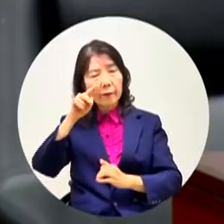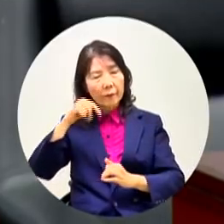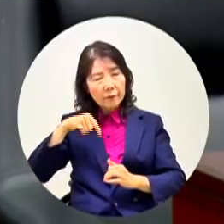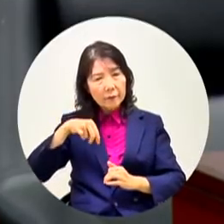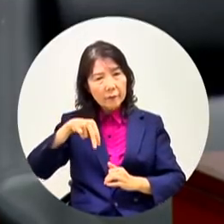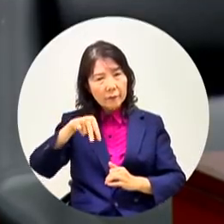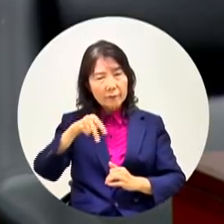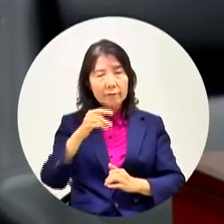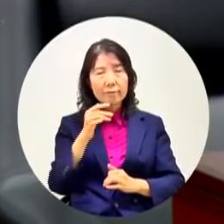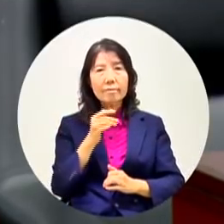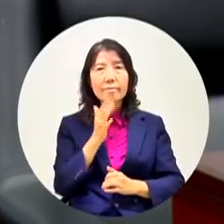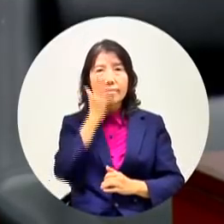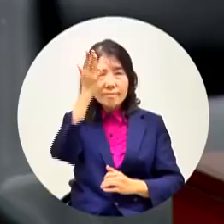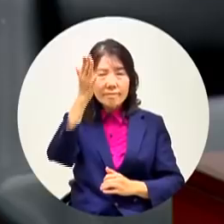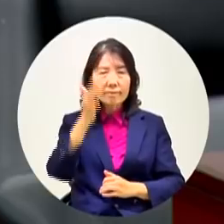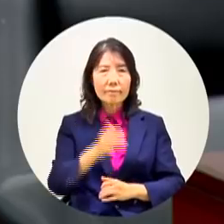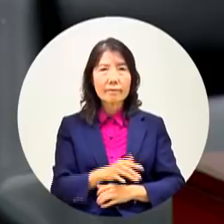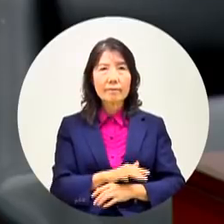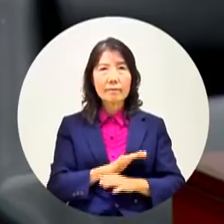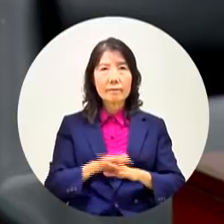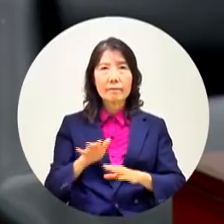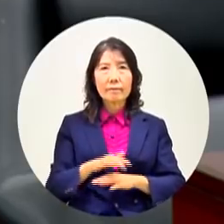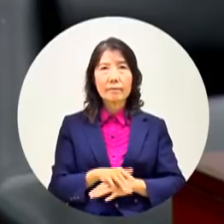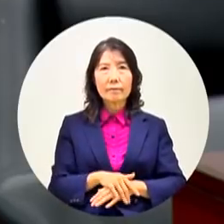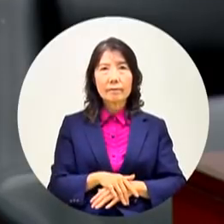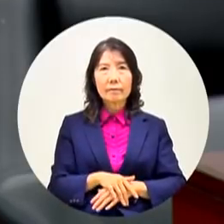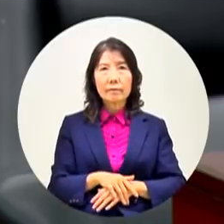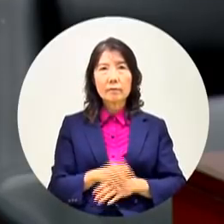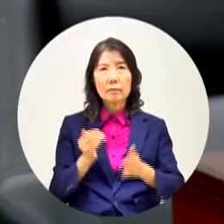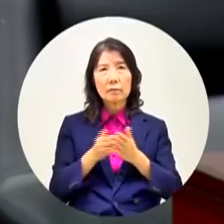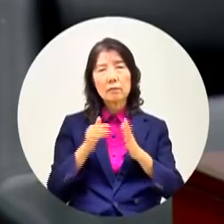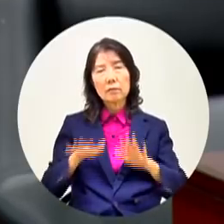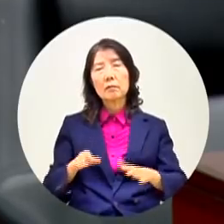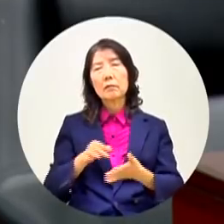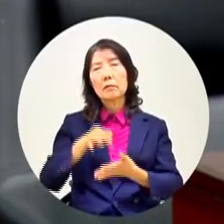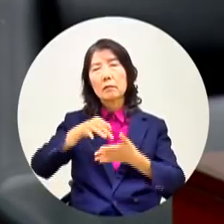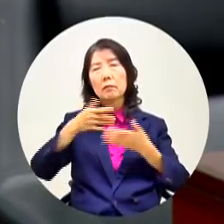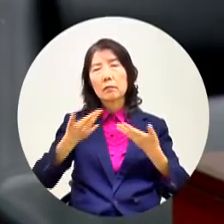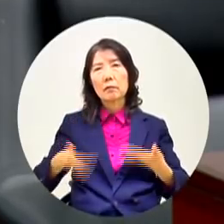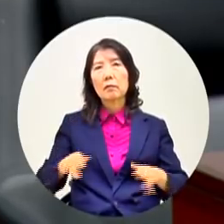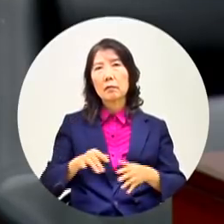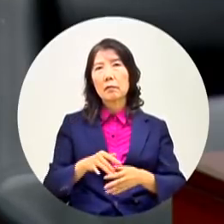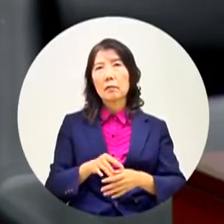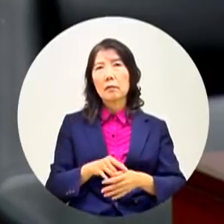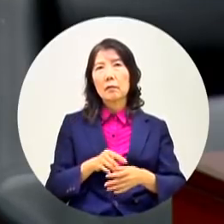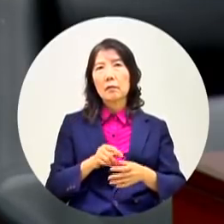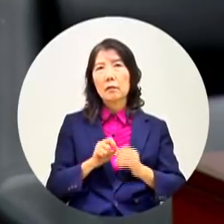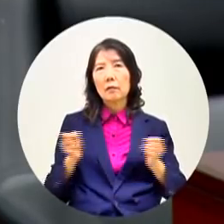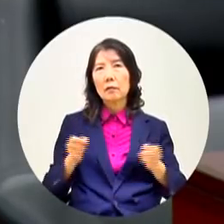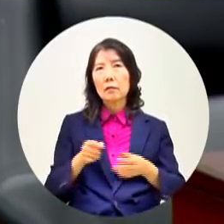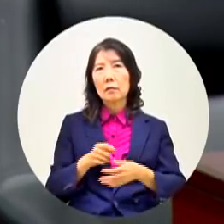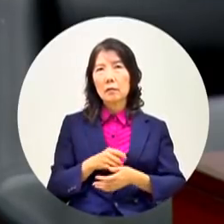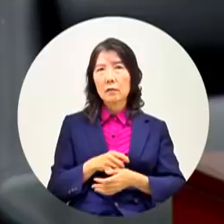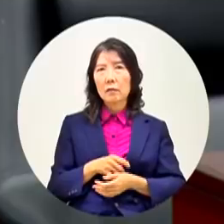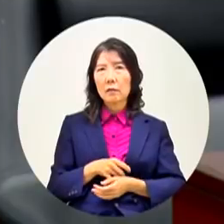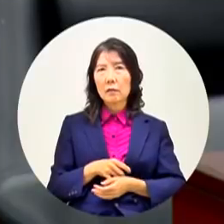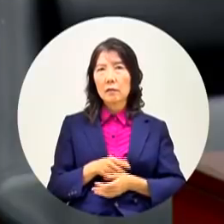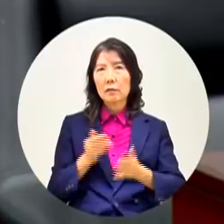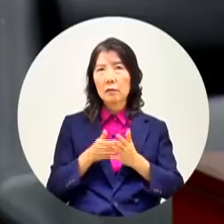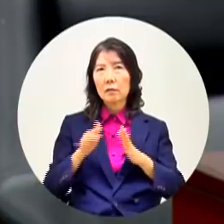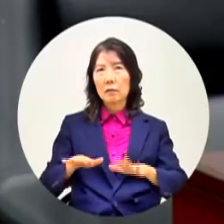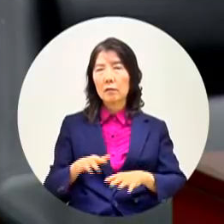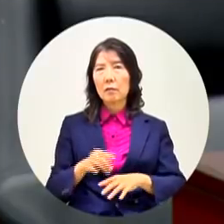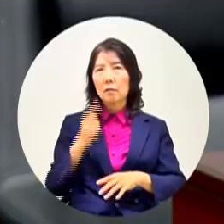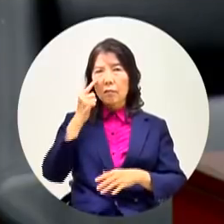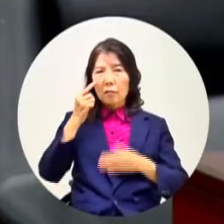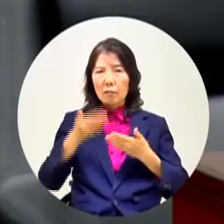咱要底下行路真顺畅。啊，结果一直讲一直讲，讲到即马马拢没有木，无来去重